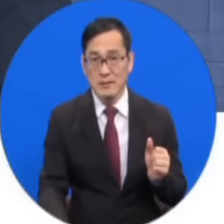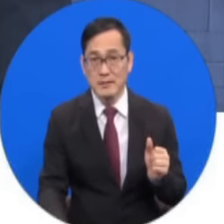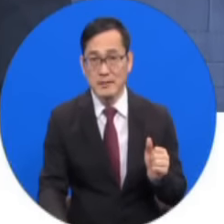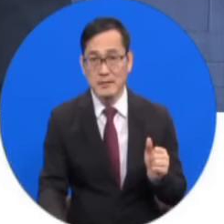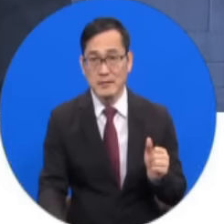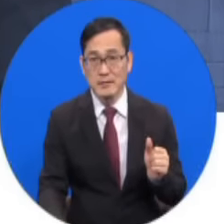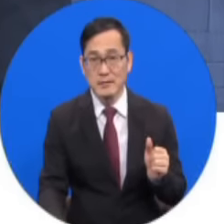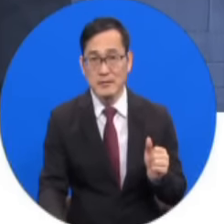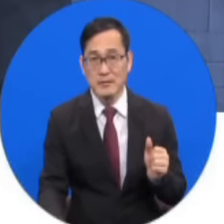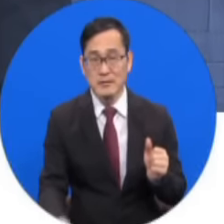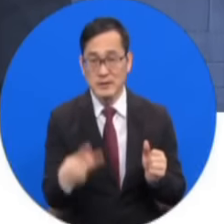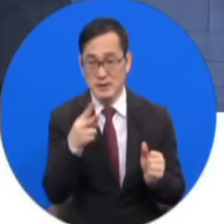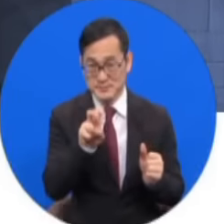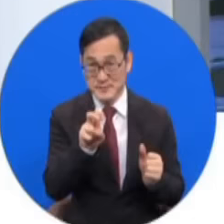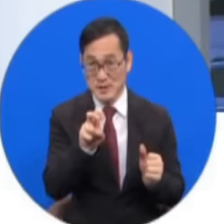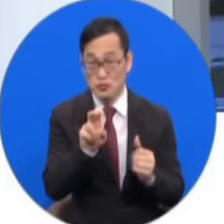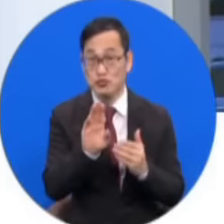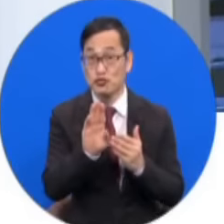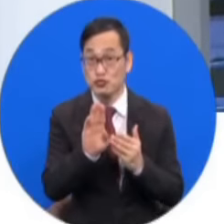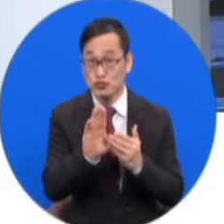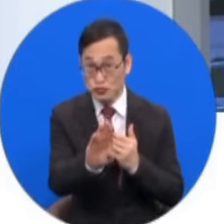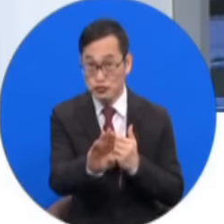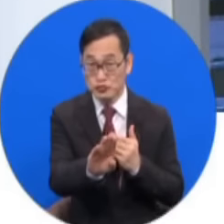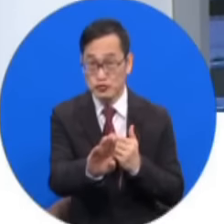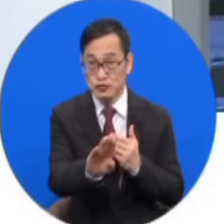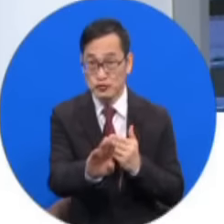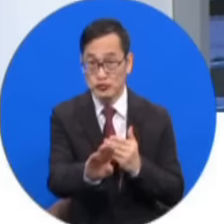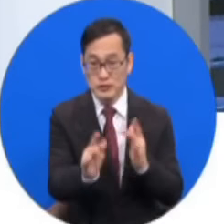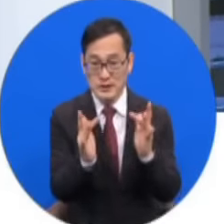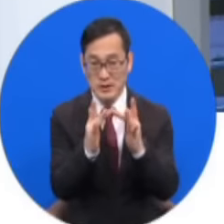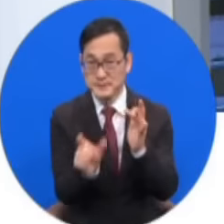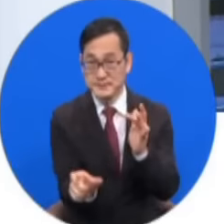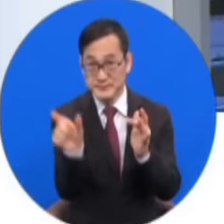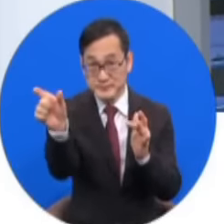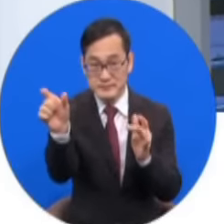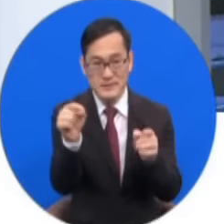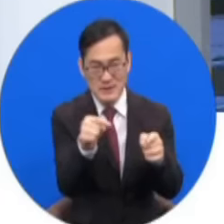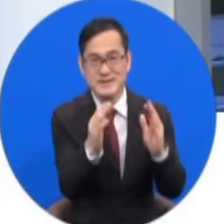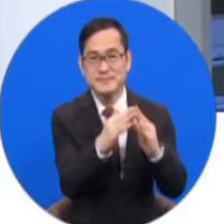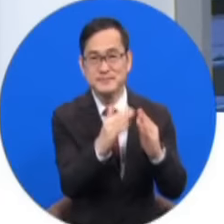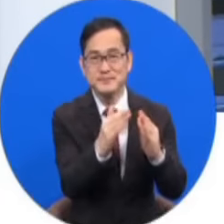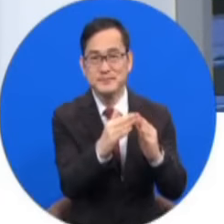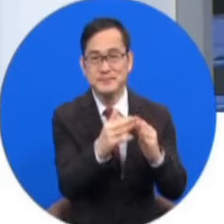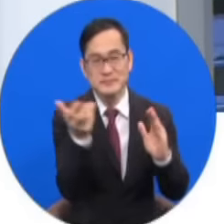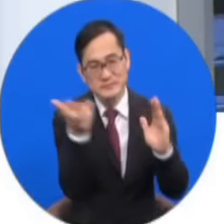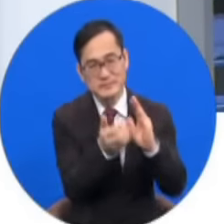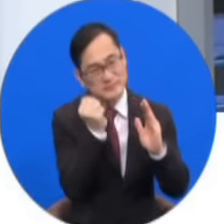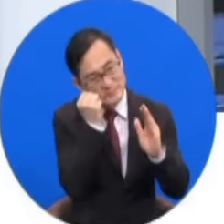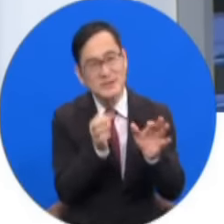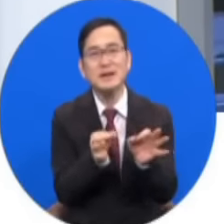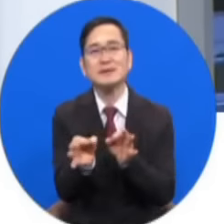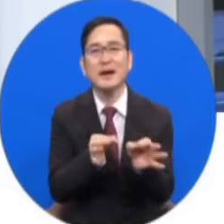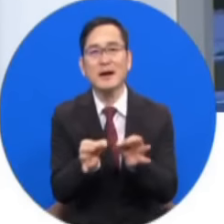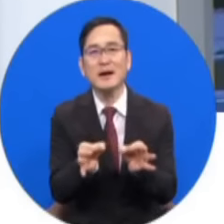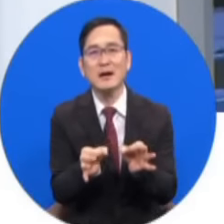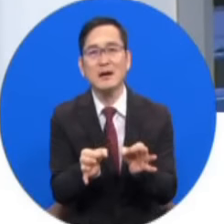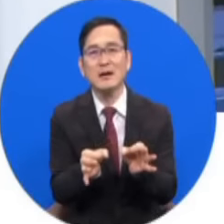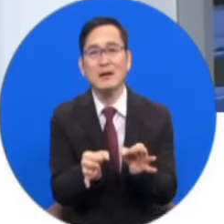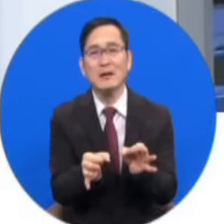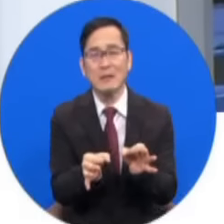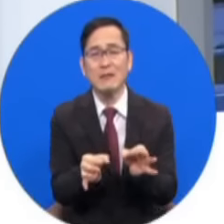20년도 이후부터는 지금 그 공유 어플 랩에 정확하게 등록이 돼 있는 거고 그 이전에도 실질적으로 저